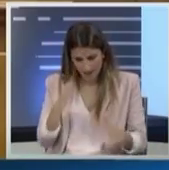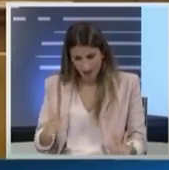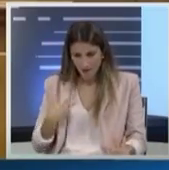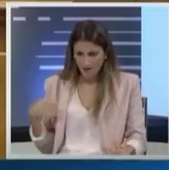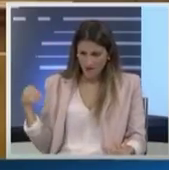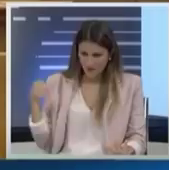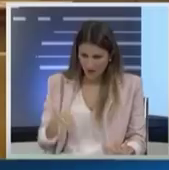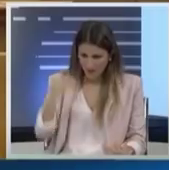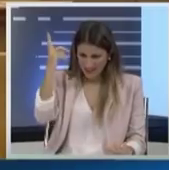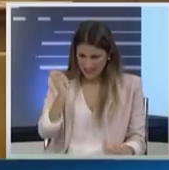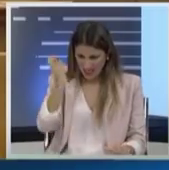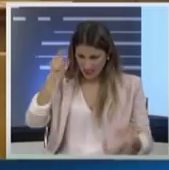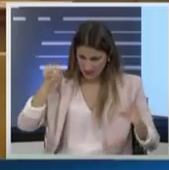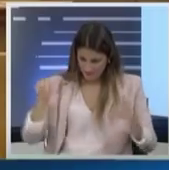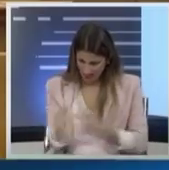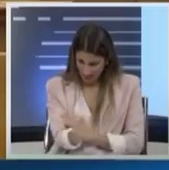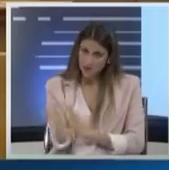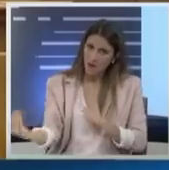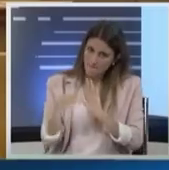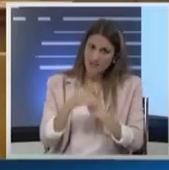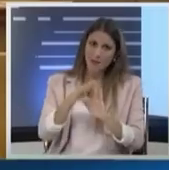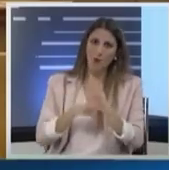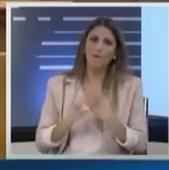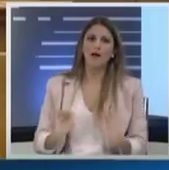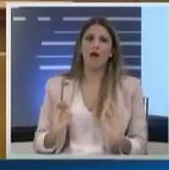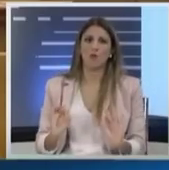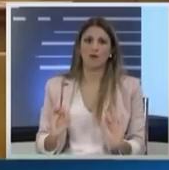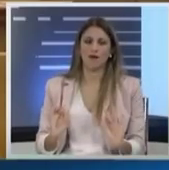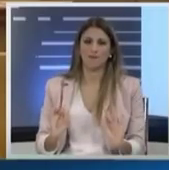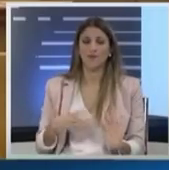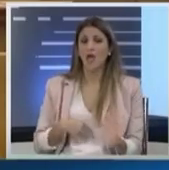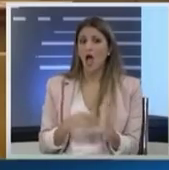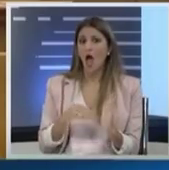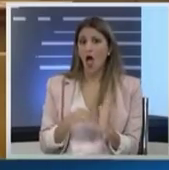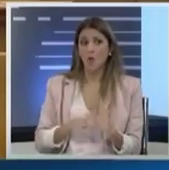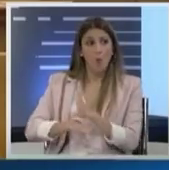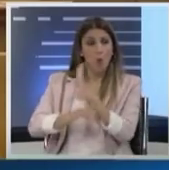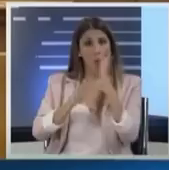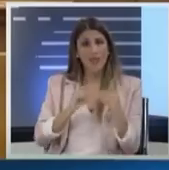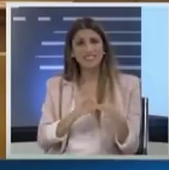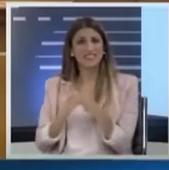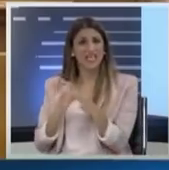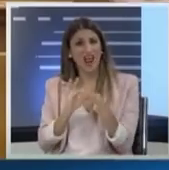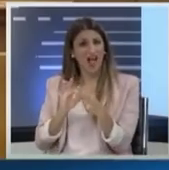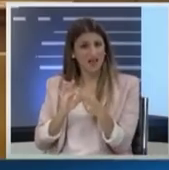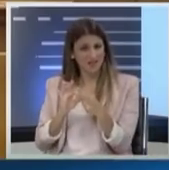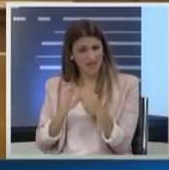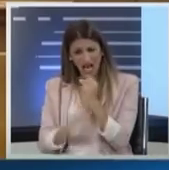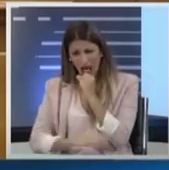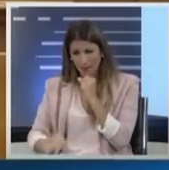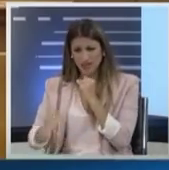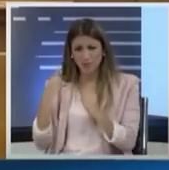συμπεριλάβει την περικοπή στο πρόγραμμά σας. Και έχετε βάλει βεβαίως και τους κονδυλοφόρους σας να γράφουν ότι δεν γίνεται η